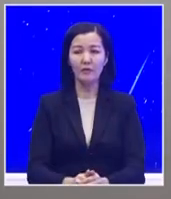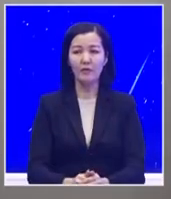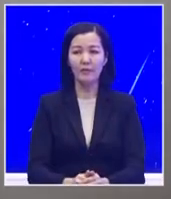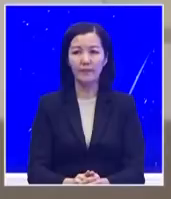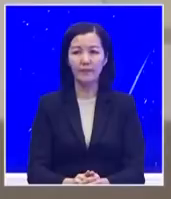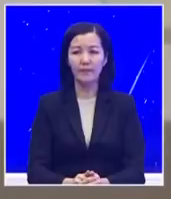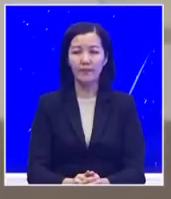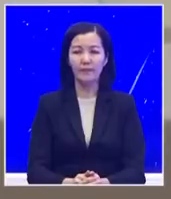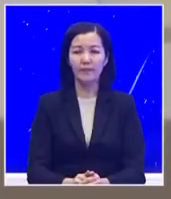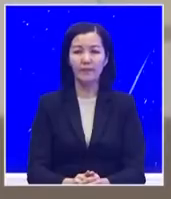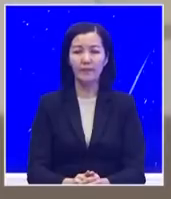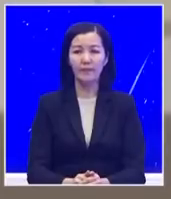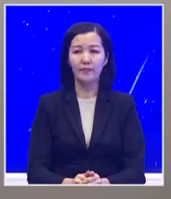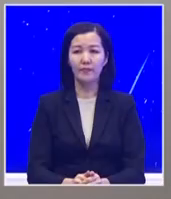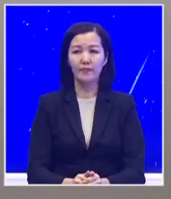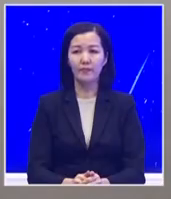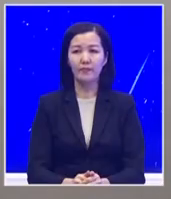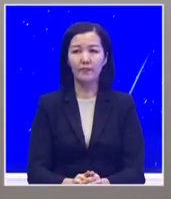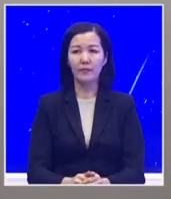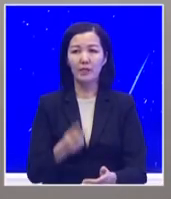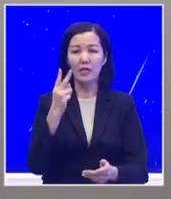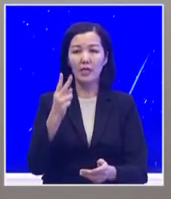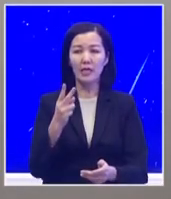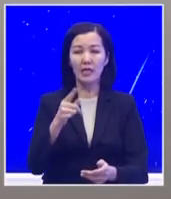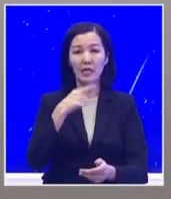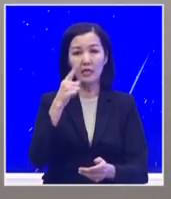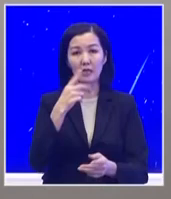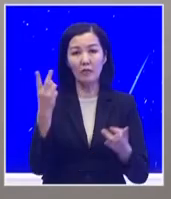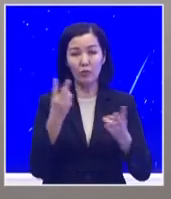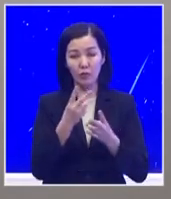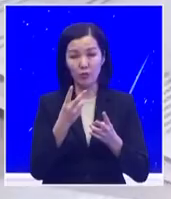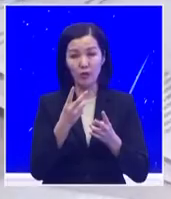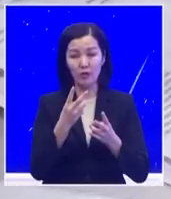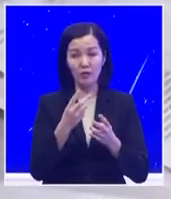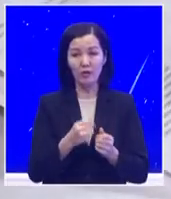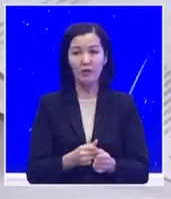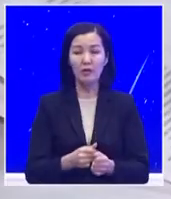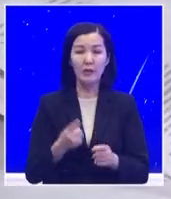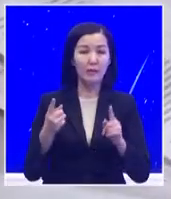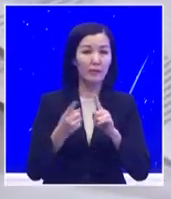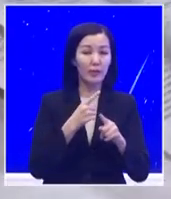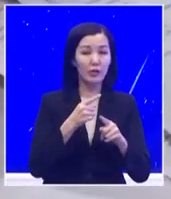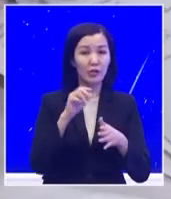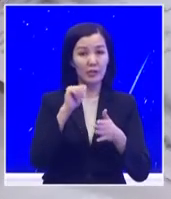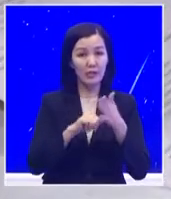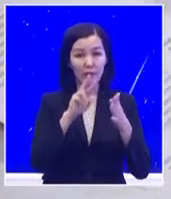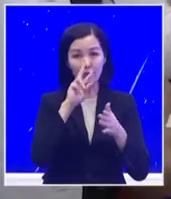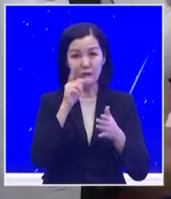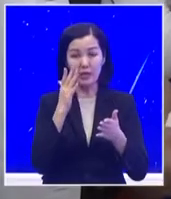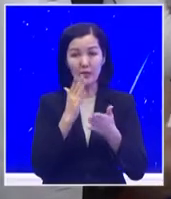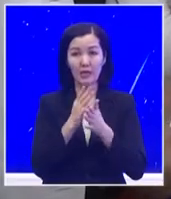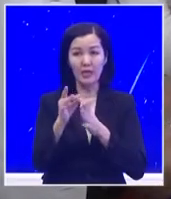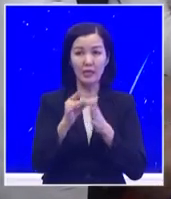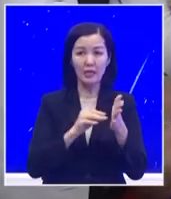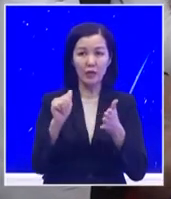белгілі орыс тілдеген. Негізі екі тілде болу керек қой, немесе шығу деп жазылып тұру керек. Алғашқы ескертуден соң тіл маманы бірден